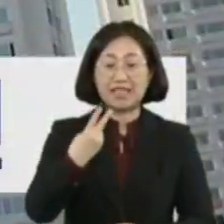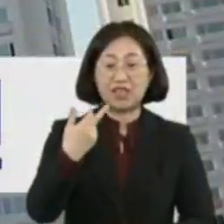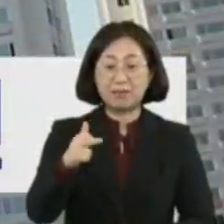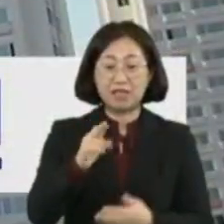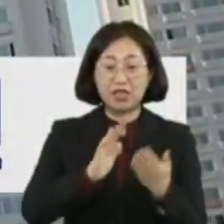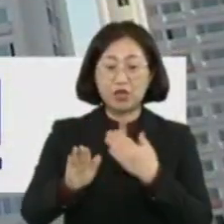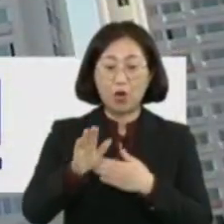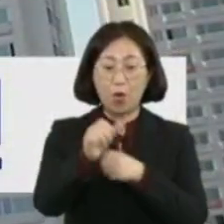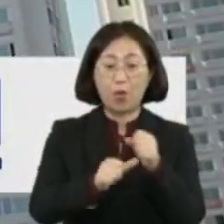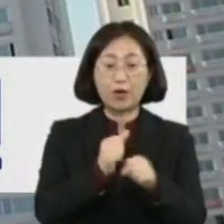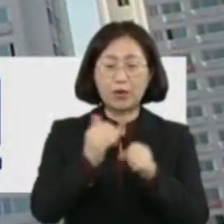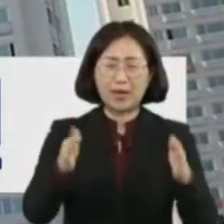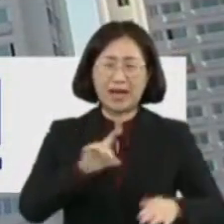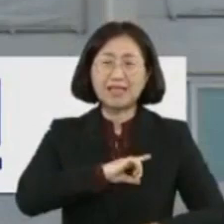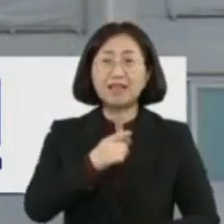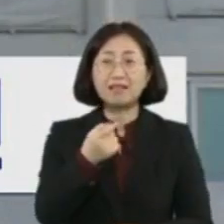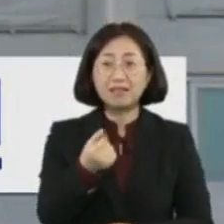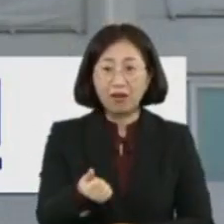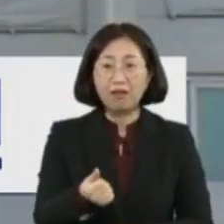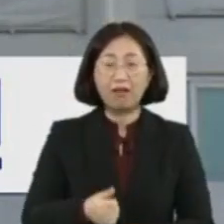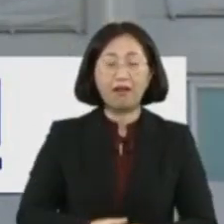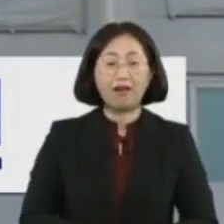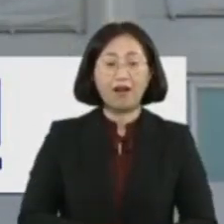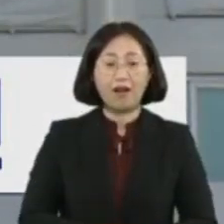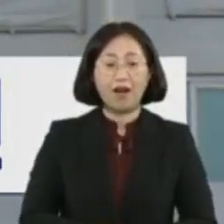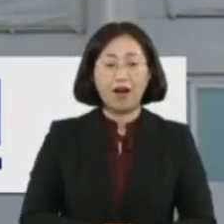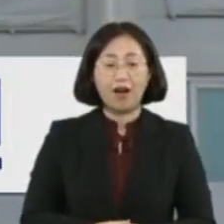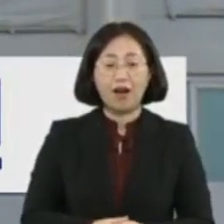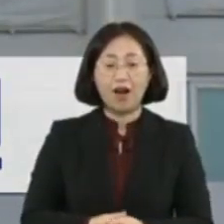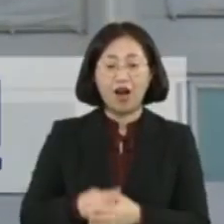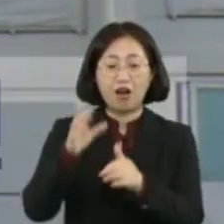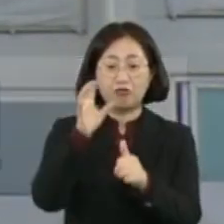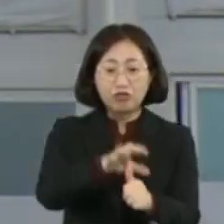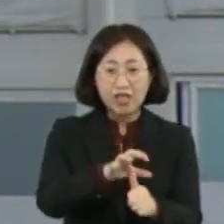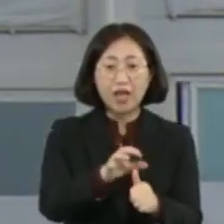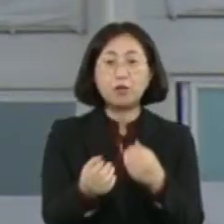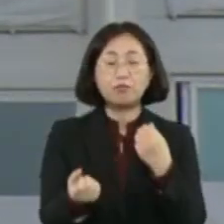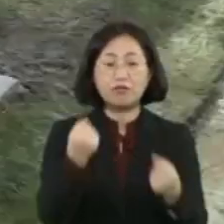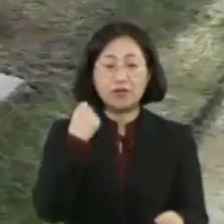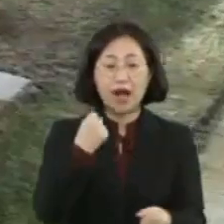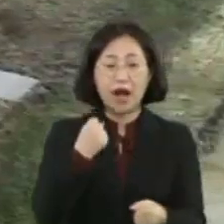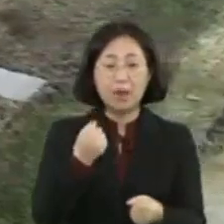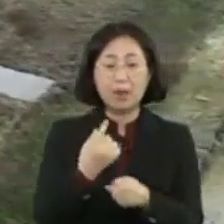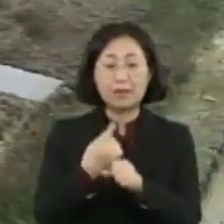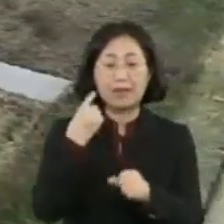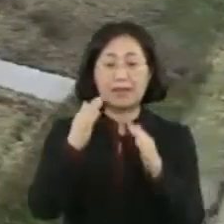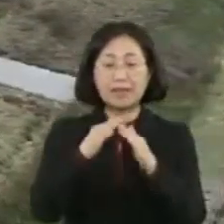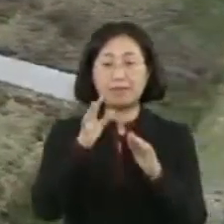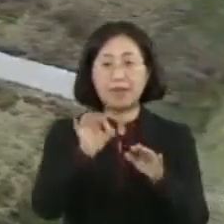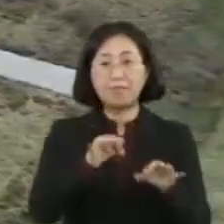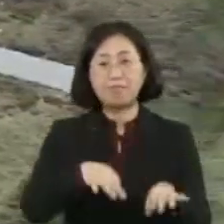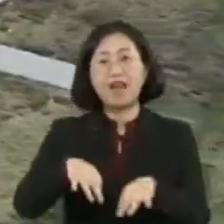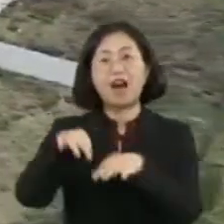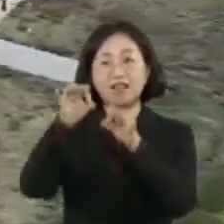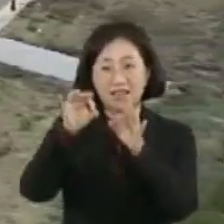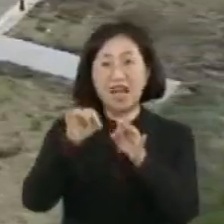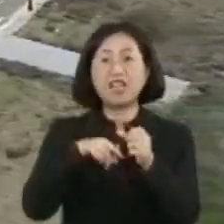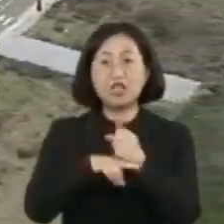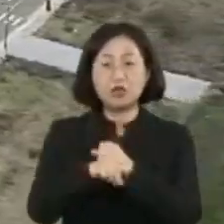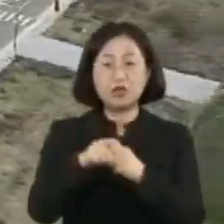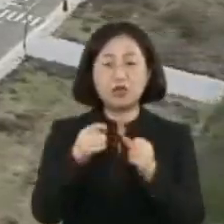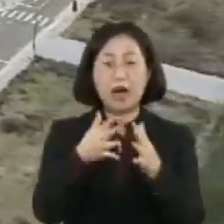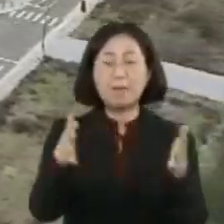2017년 이후 5년 새 가장 적습니다. 규제 여파에도 불구하고 지난해 집값 상승을 이끈 주